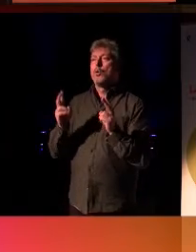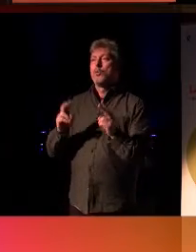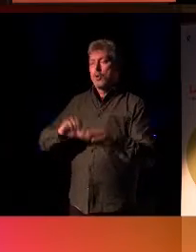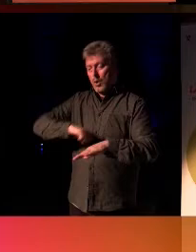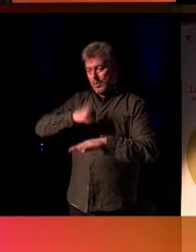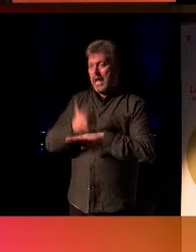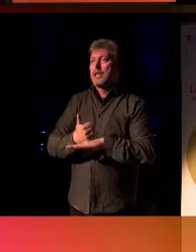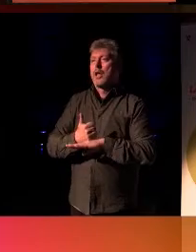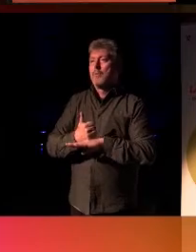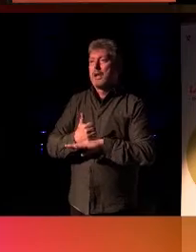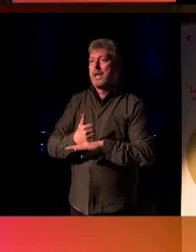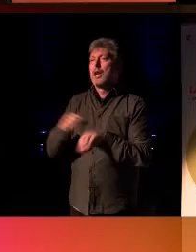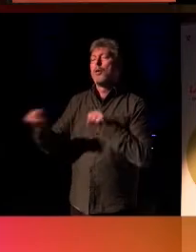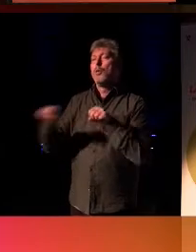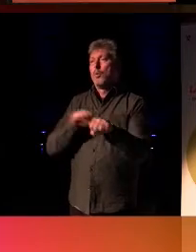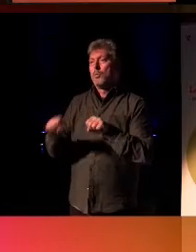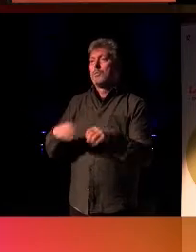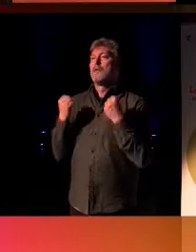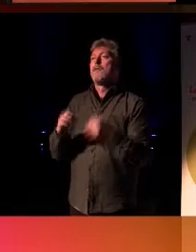fastlegehjemler.